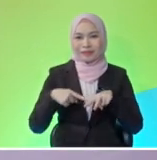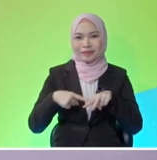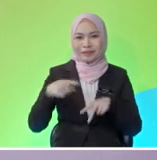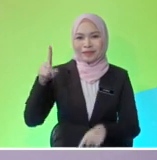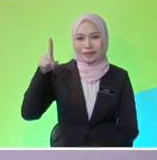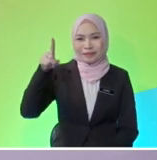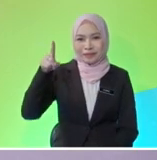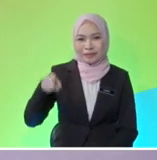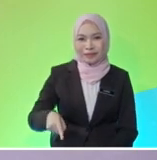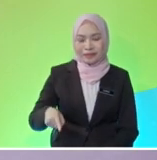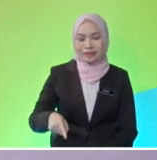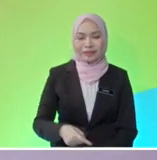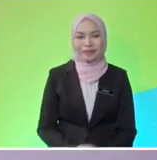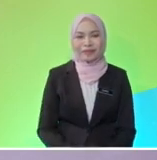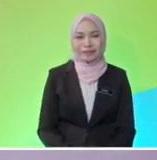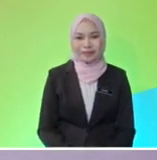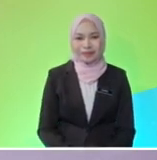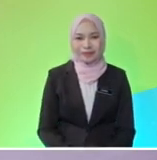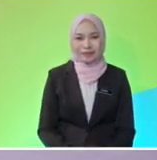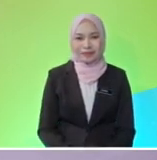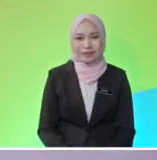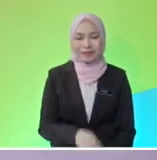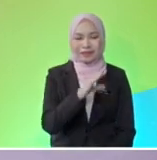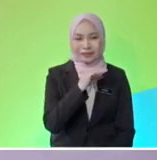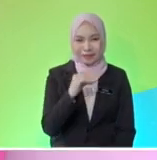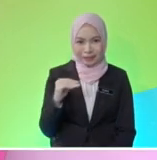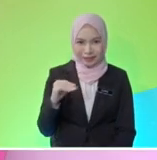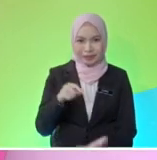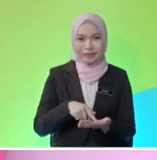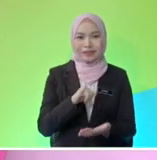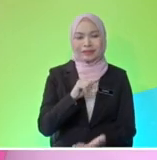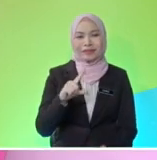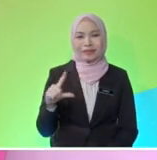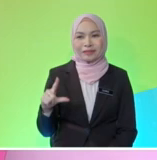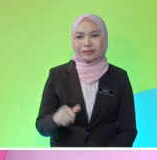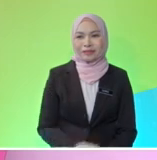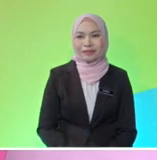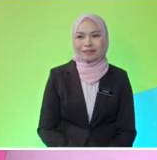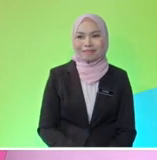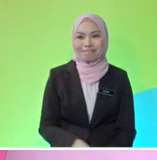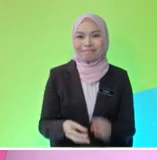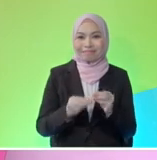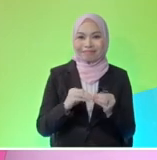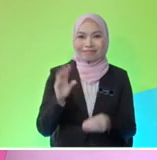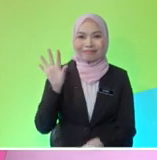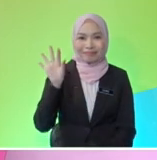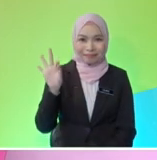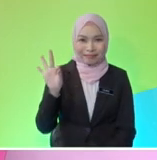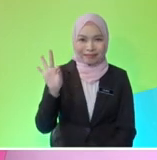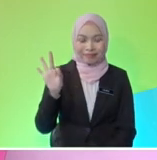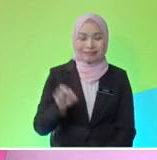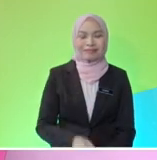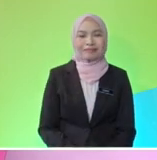kita sambung kaki dia. Dan nombor 10, senang je. Kan satu ni. Okey, cikgu. Lepas